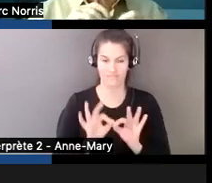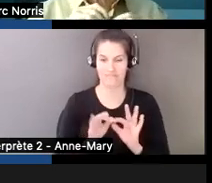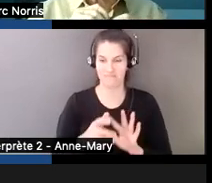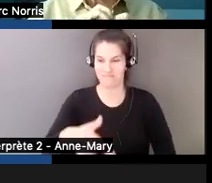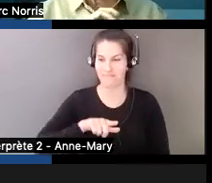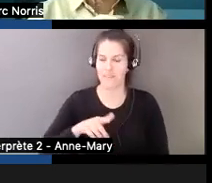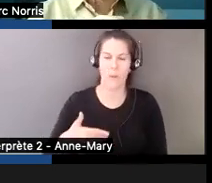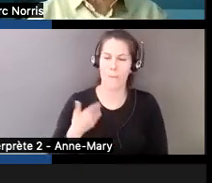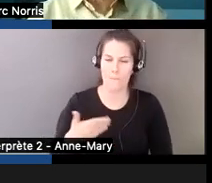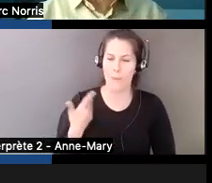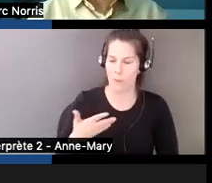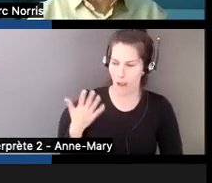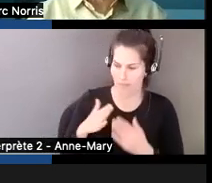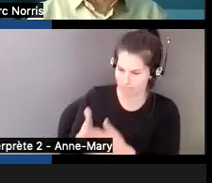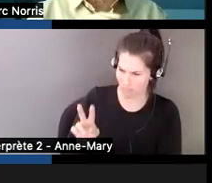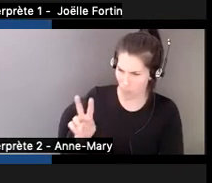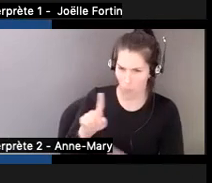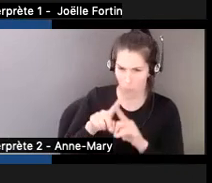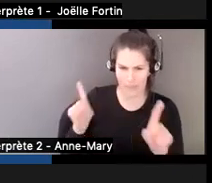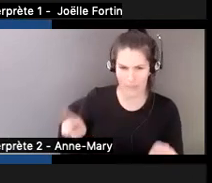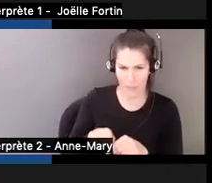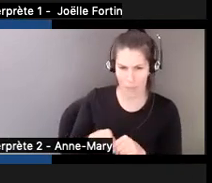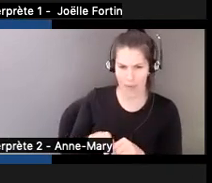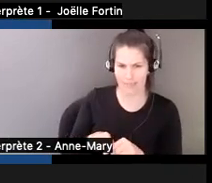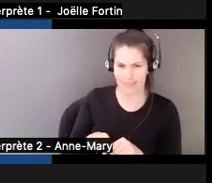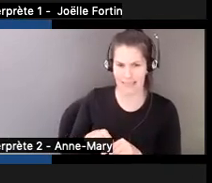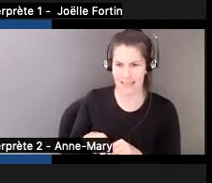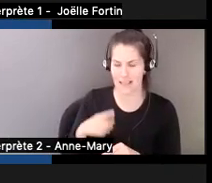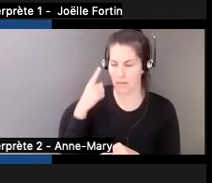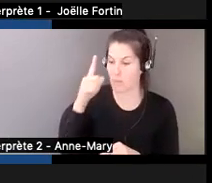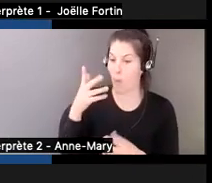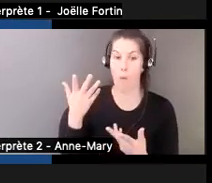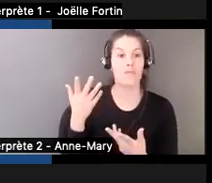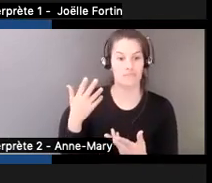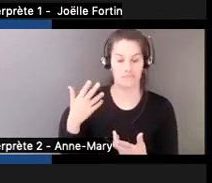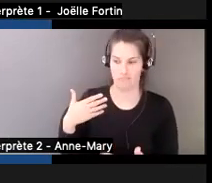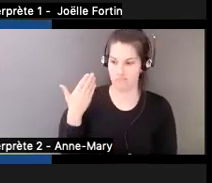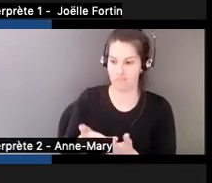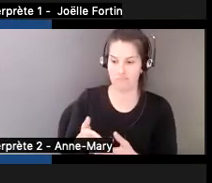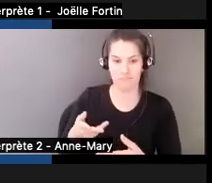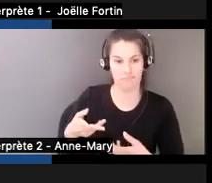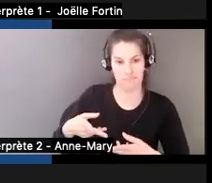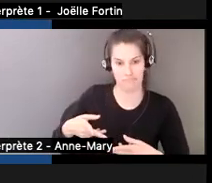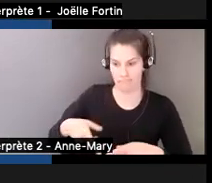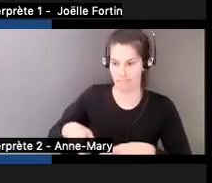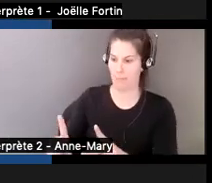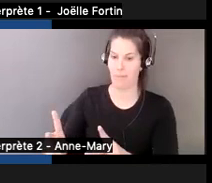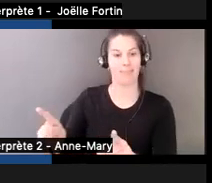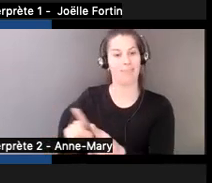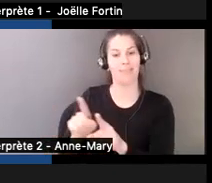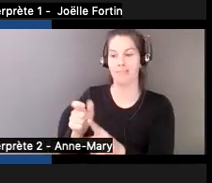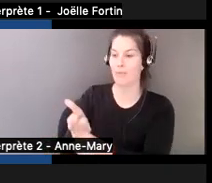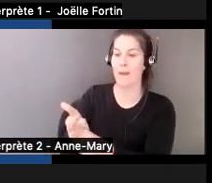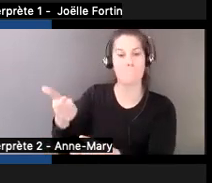ça, c'est que permettre aux résidents de participer à cette activité-là,